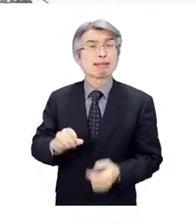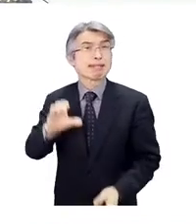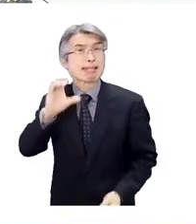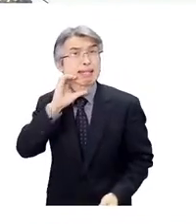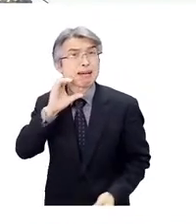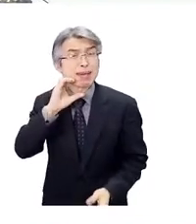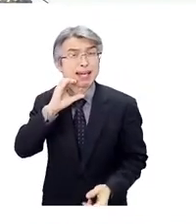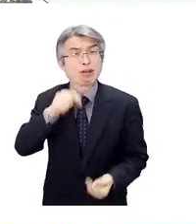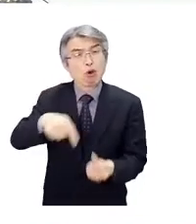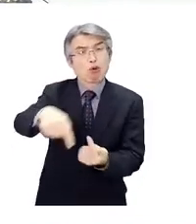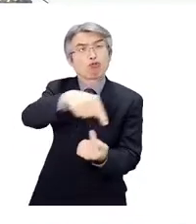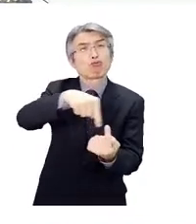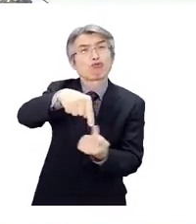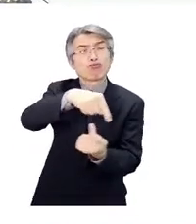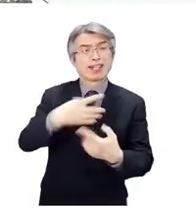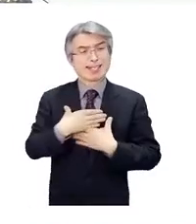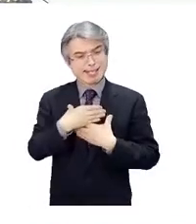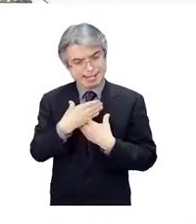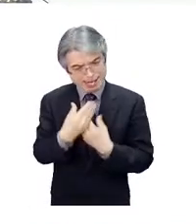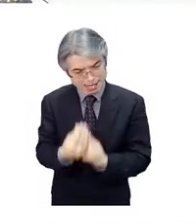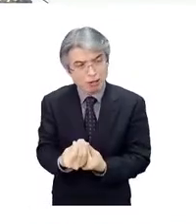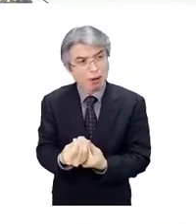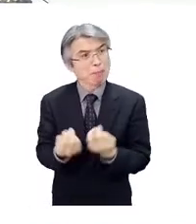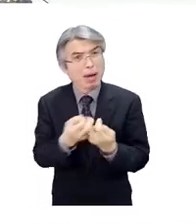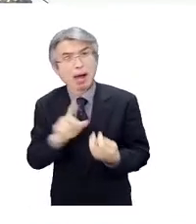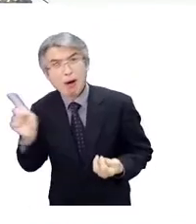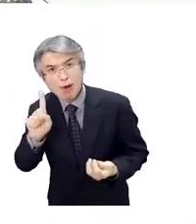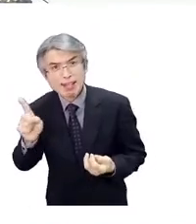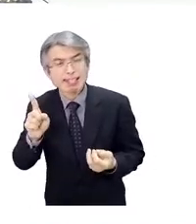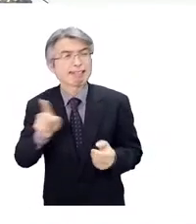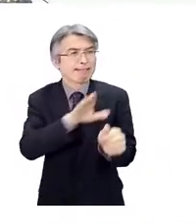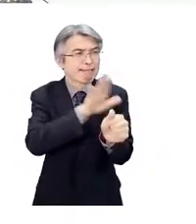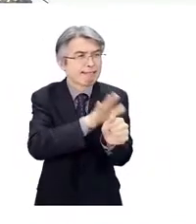방역체계를 구축하는 데에도 다방면으로 노력을 기울였습니다.